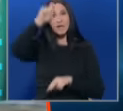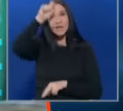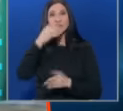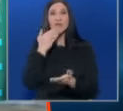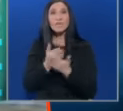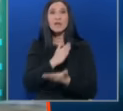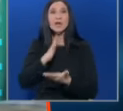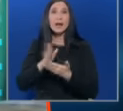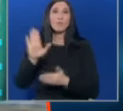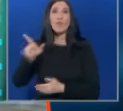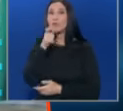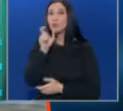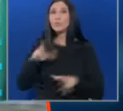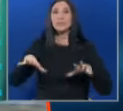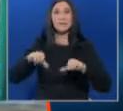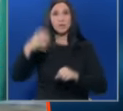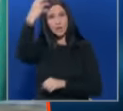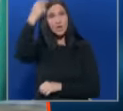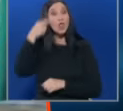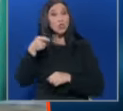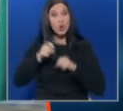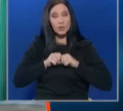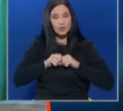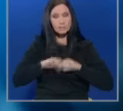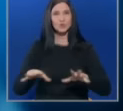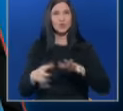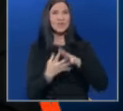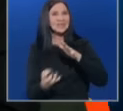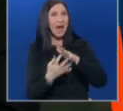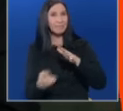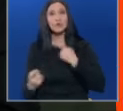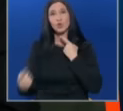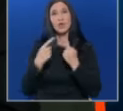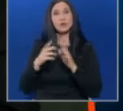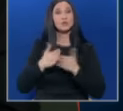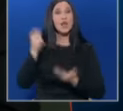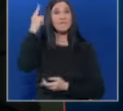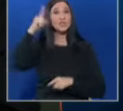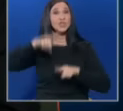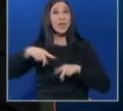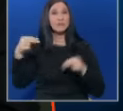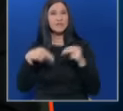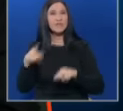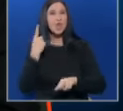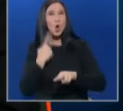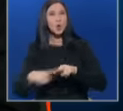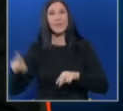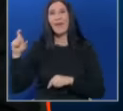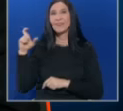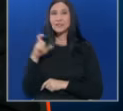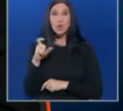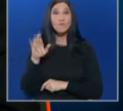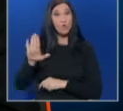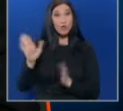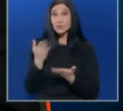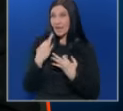на подумите му за владяната държава. Той разпространи запис от разговора си с члена на Висшия съдебен съвет Йордан Стоев. От